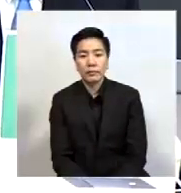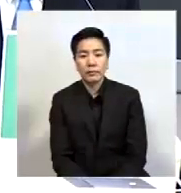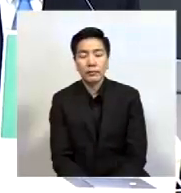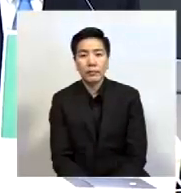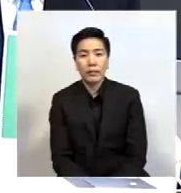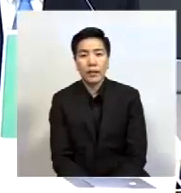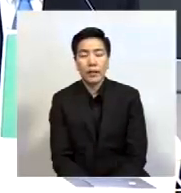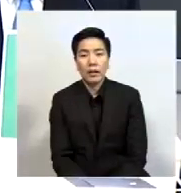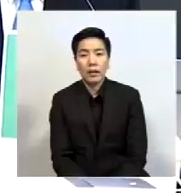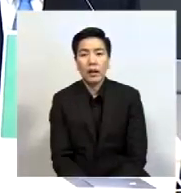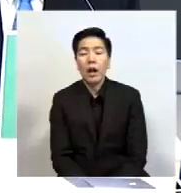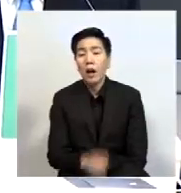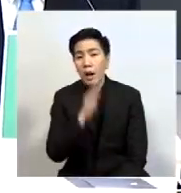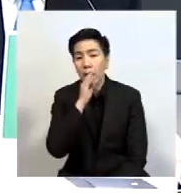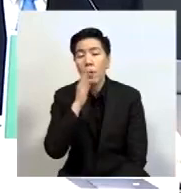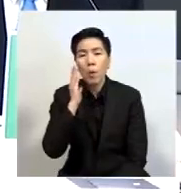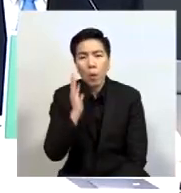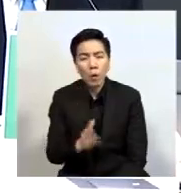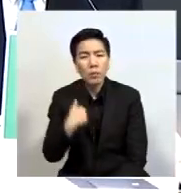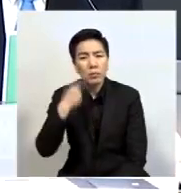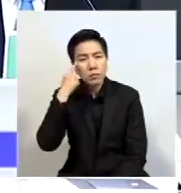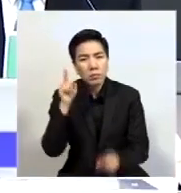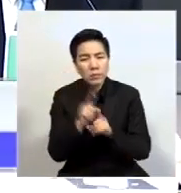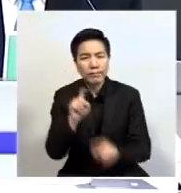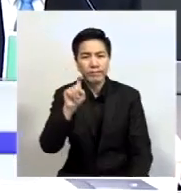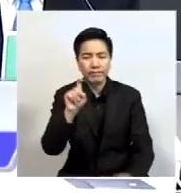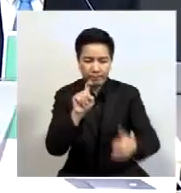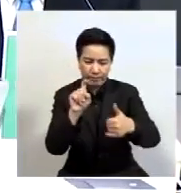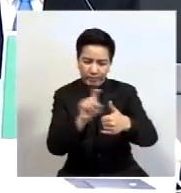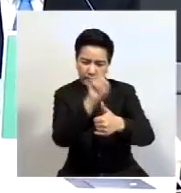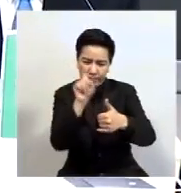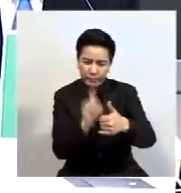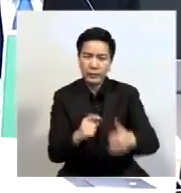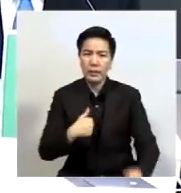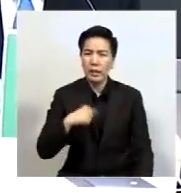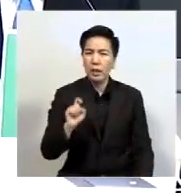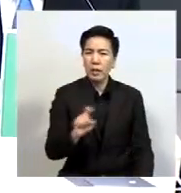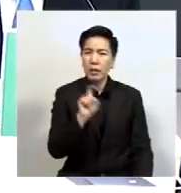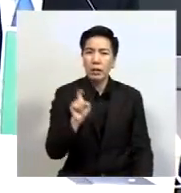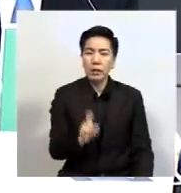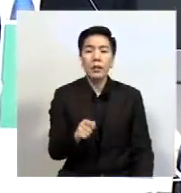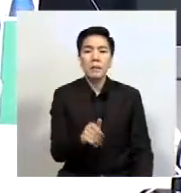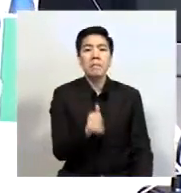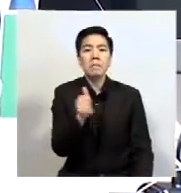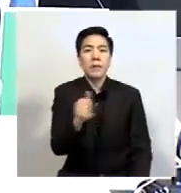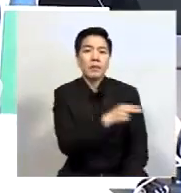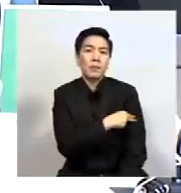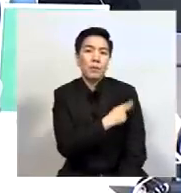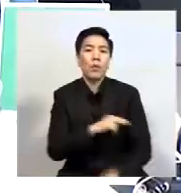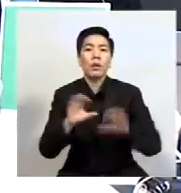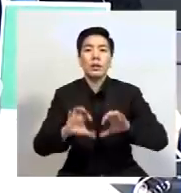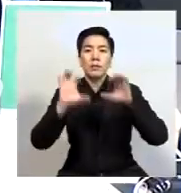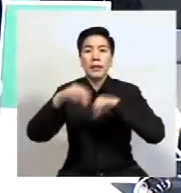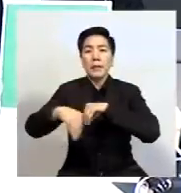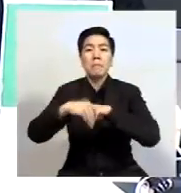กรณีที่ผู้มีอาการเข้าข่ายเฝ้าระวังหรือสงสัยนะครับขอให้ท่านมาที่โรงพยาบาลของรัฐนะครับ